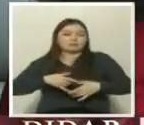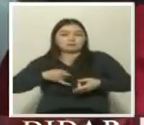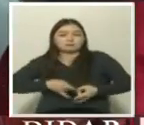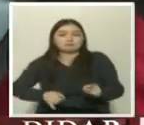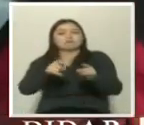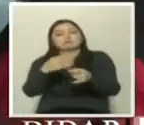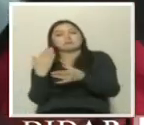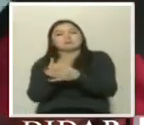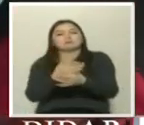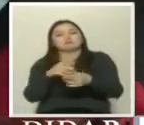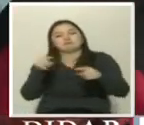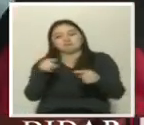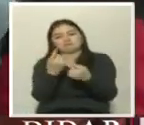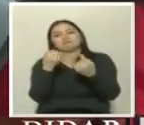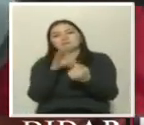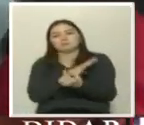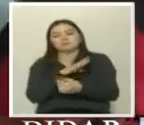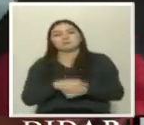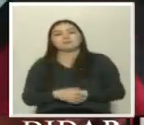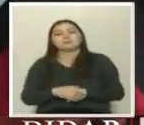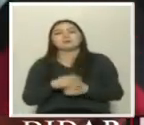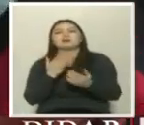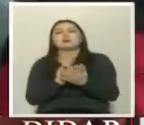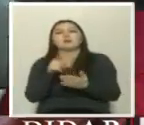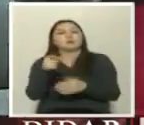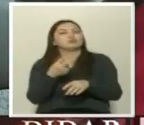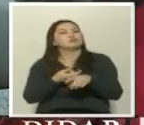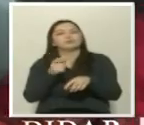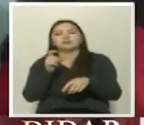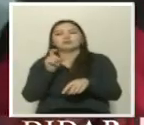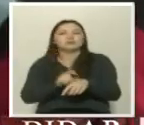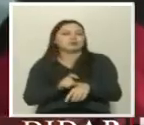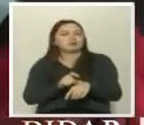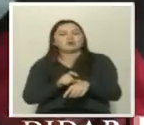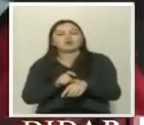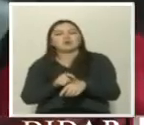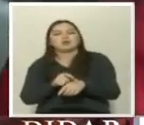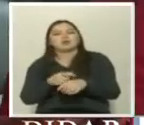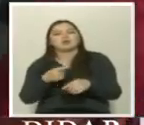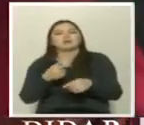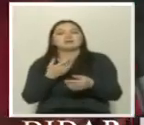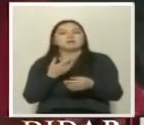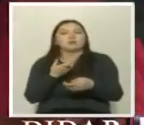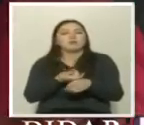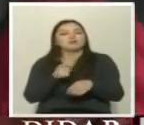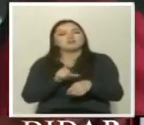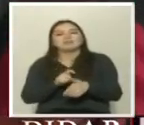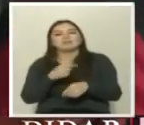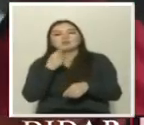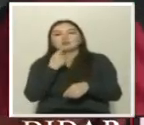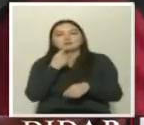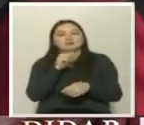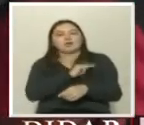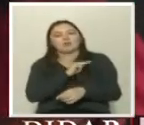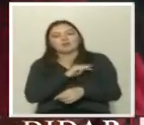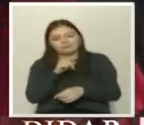Таких фельдшеров, как Тазагуль первой категории, немного. У них очень сложная работа, что они только не видят. Выезжают на огнестрельные ранения, ДТП,